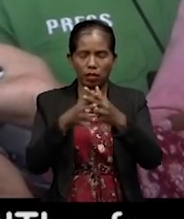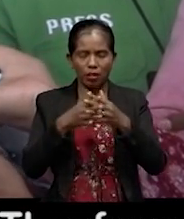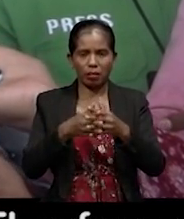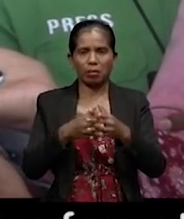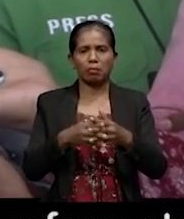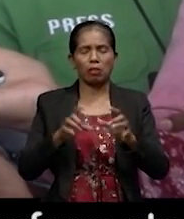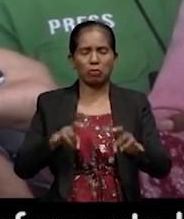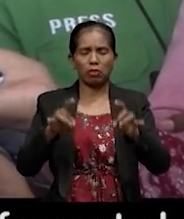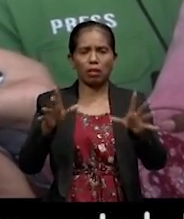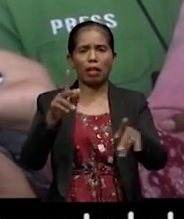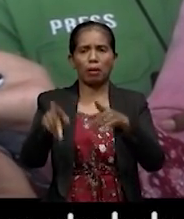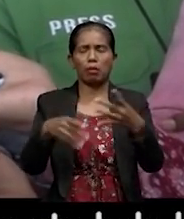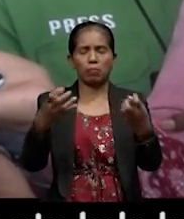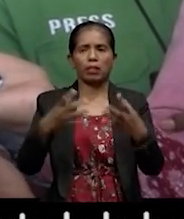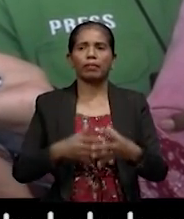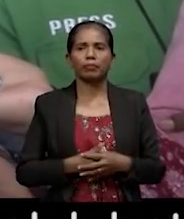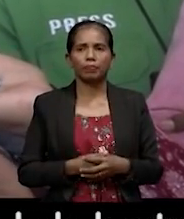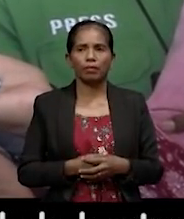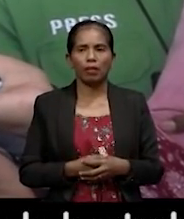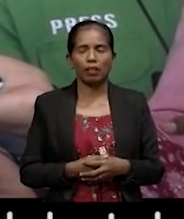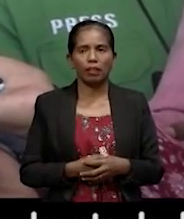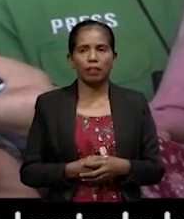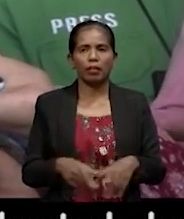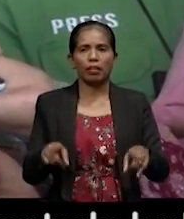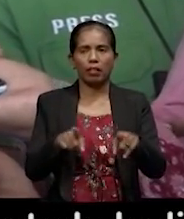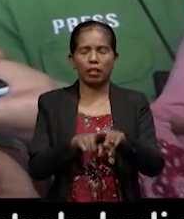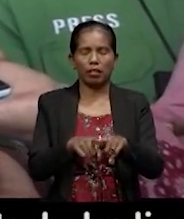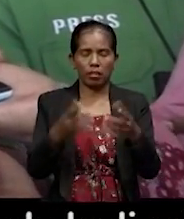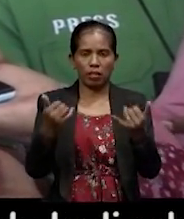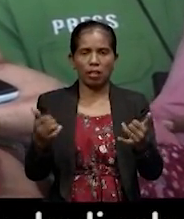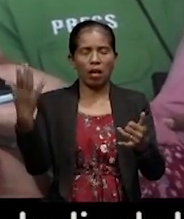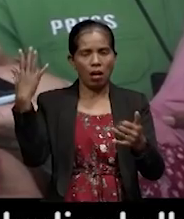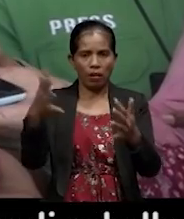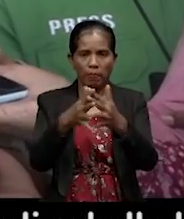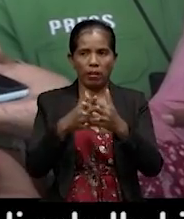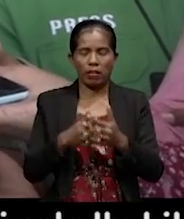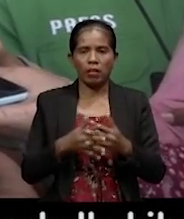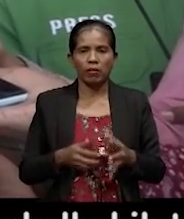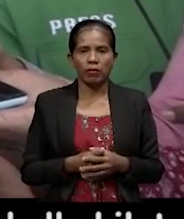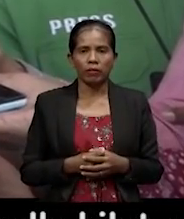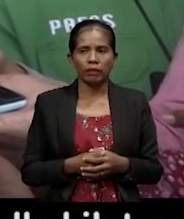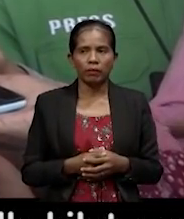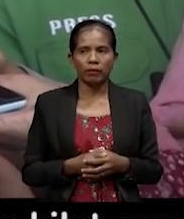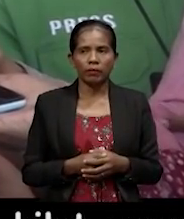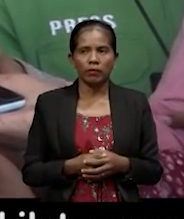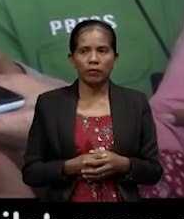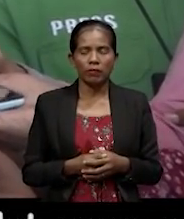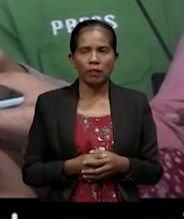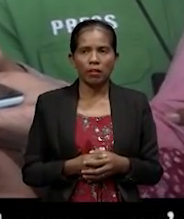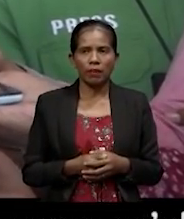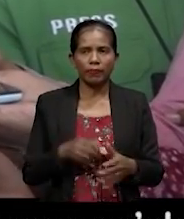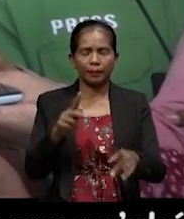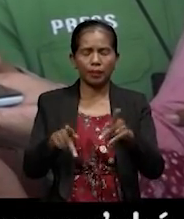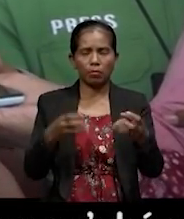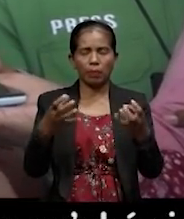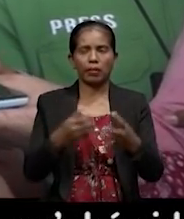general sirene, ita sura la pele. Ita sura la pele. Hanesa da laide, au, America, ia, ya Angola. Harus di imunnya jenderal jenderal ini dah. Oh